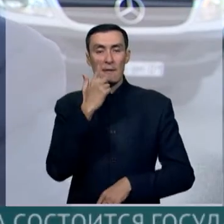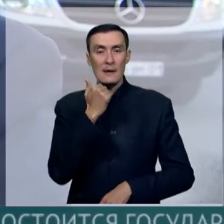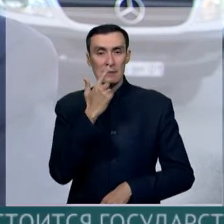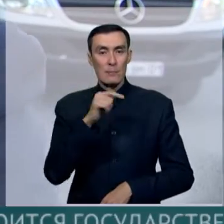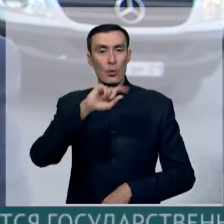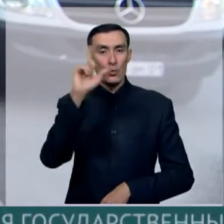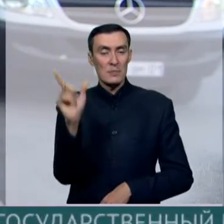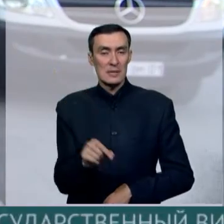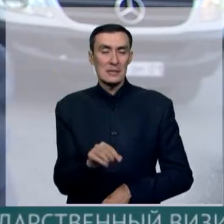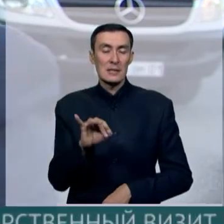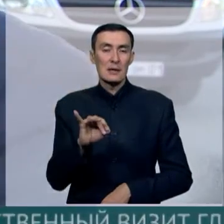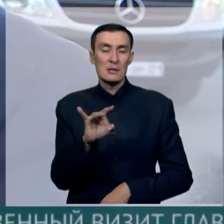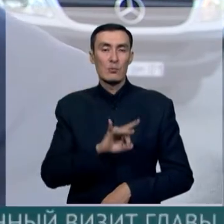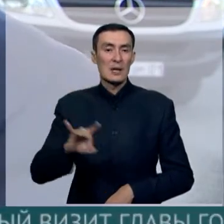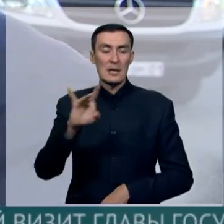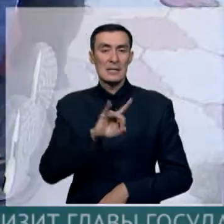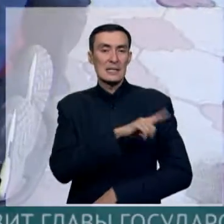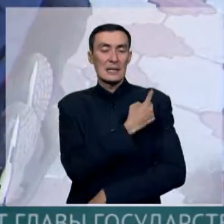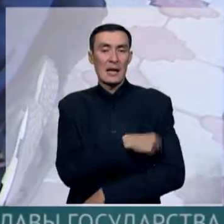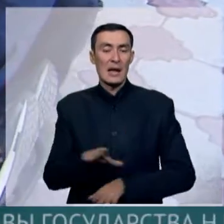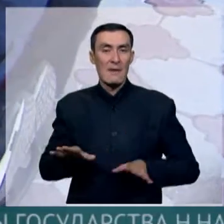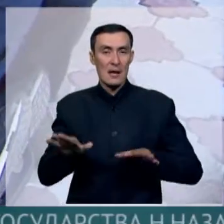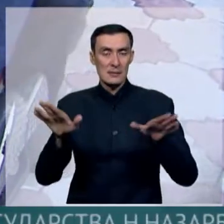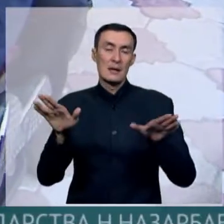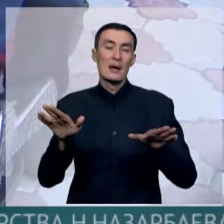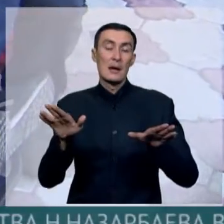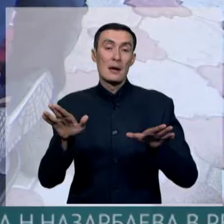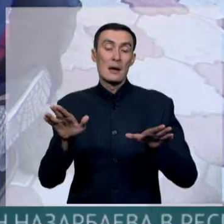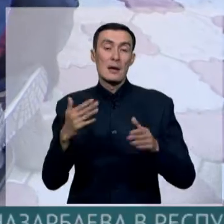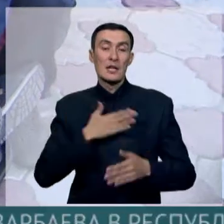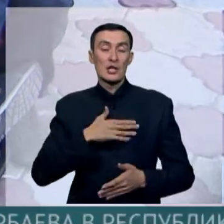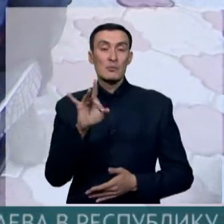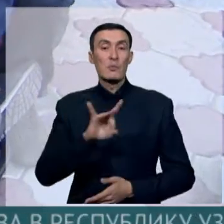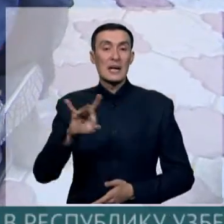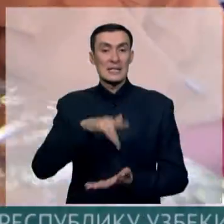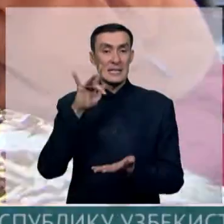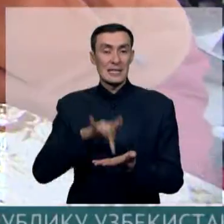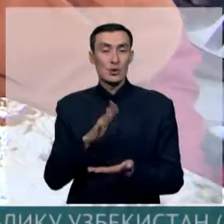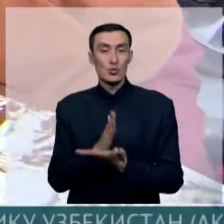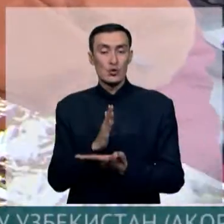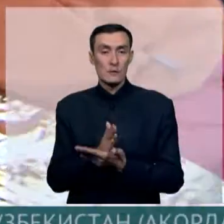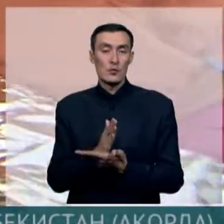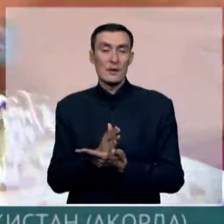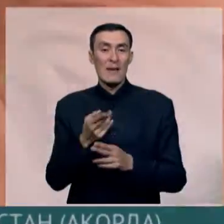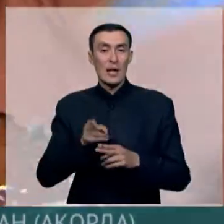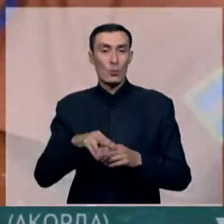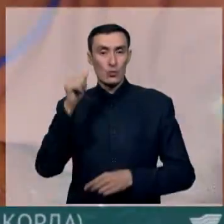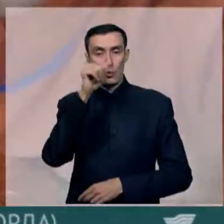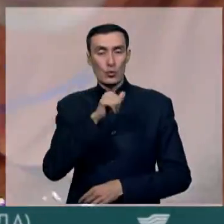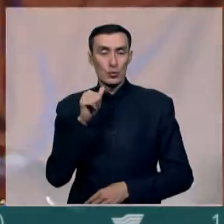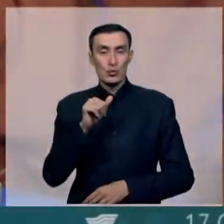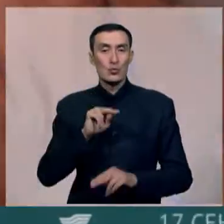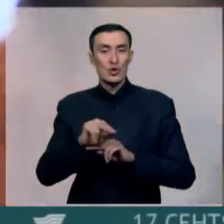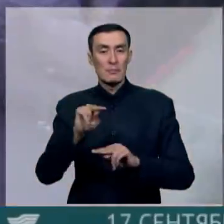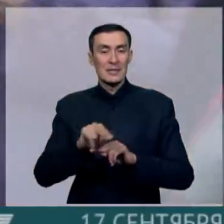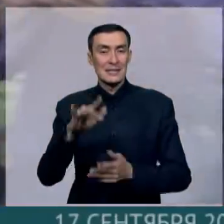и Республиканским центром санитарной авиации. Республиканском центре санитарной авиации у нас существует уже с этого года